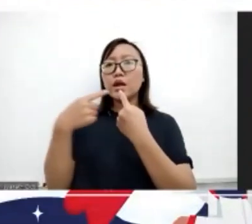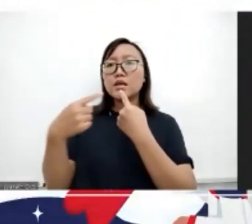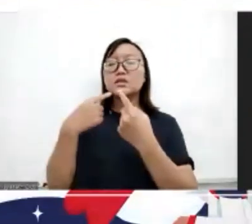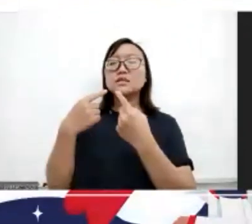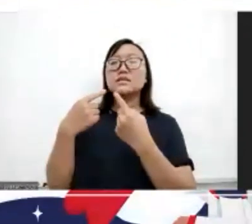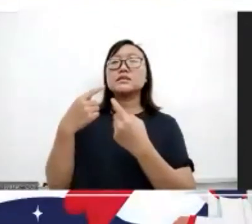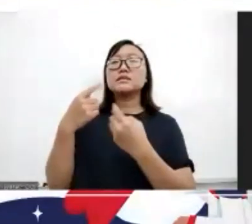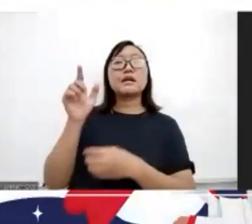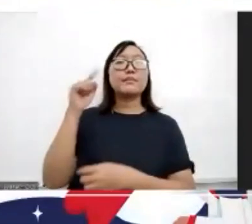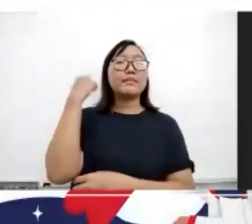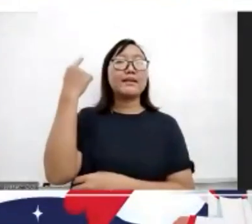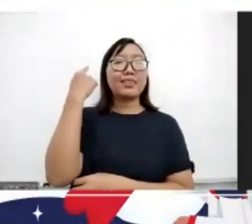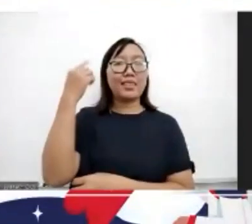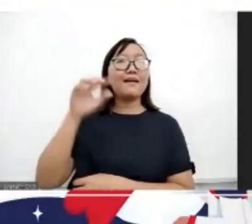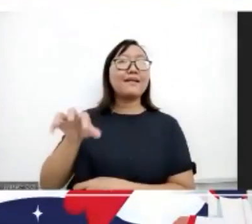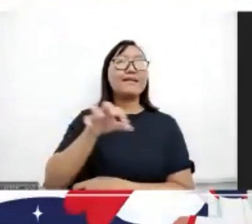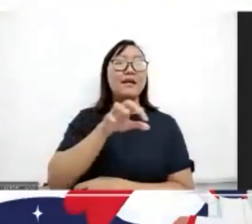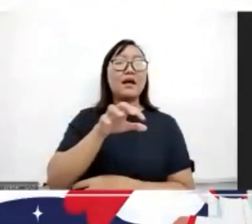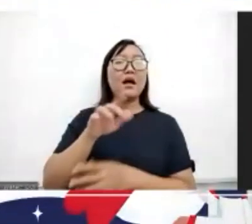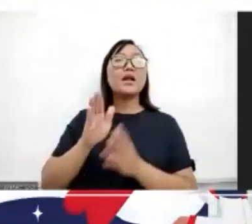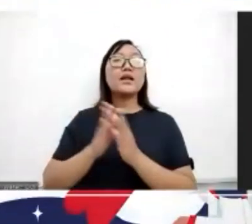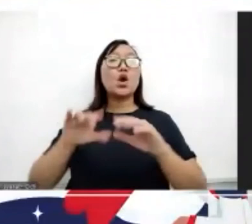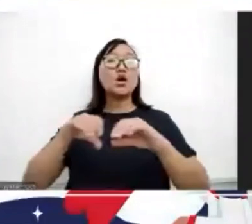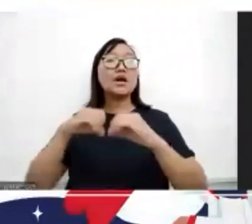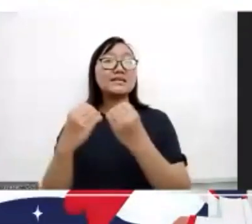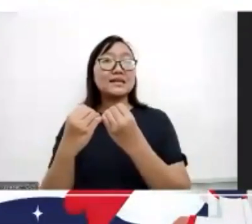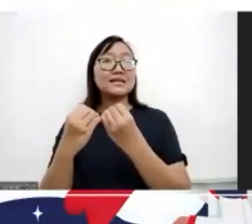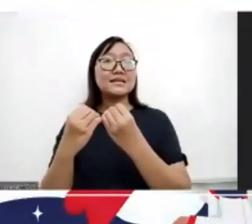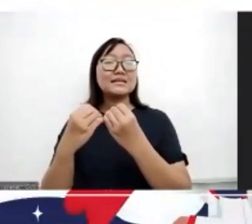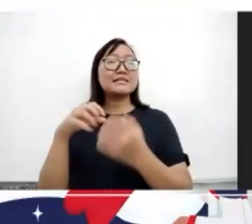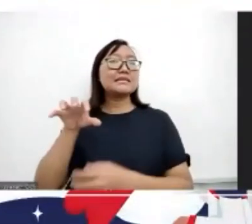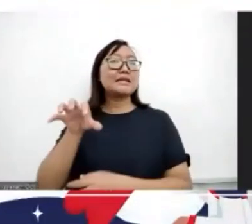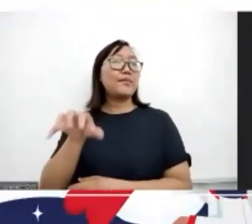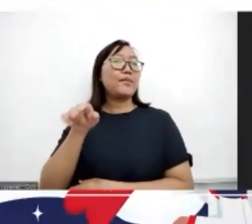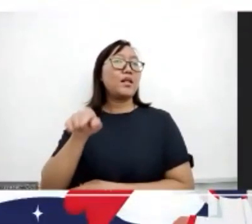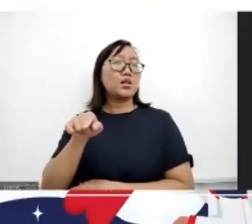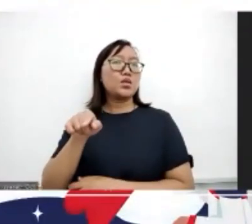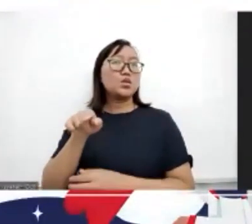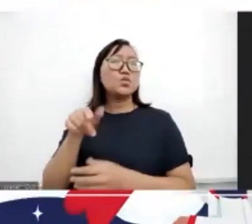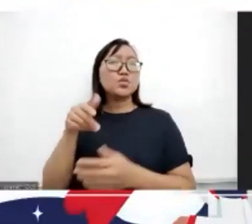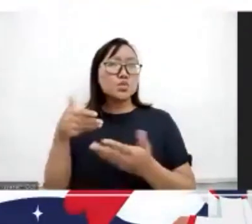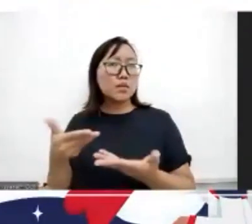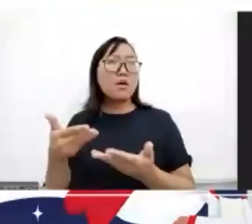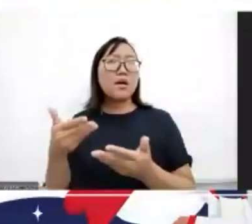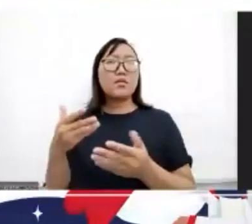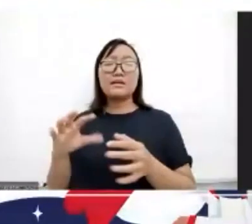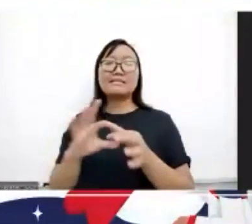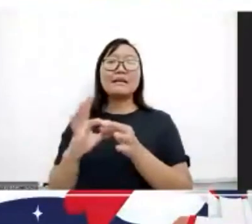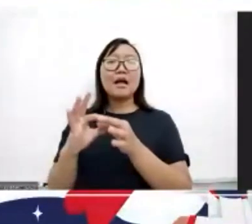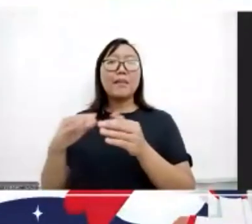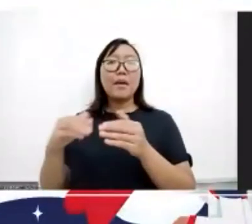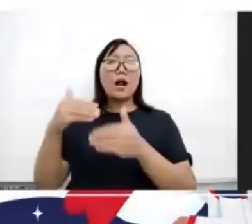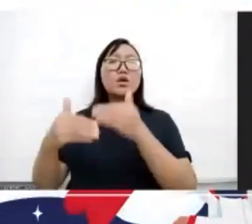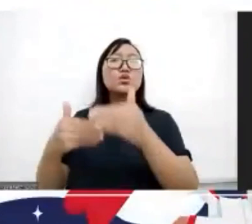organisasi setempat ya untuk keberlanjutan kegiatan yang akan dilakukan